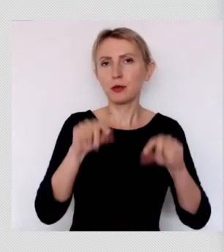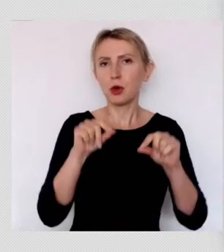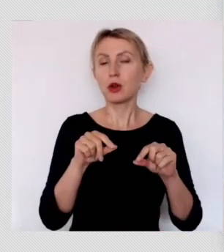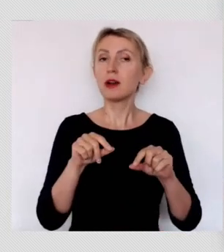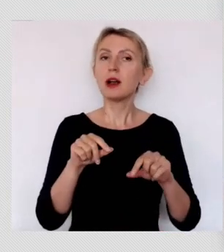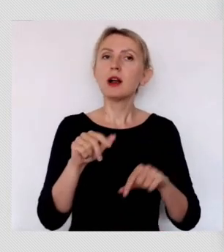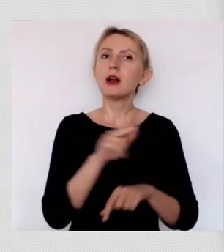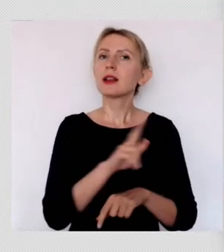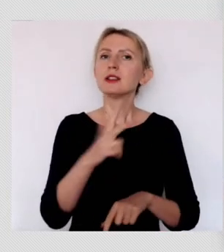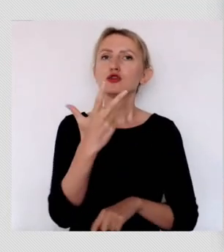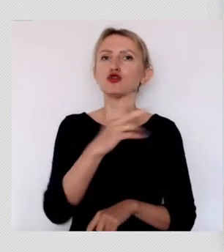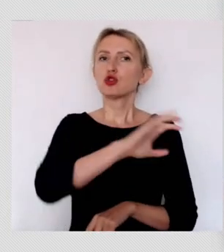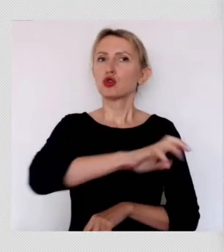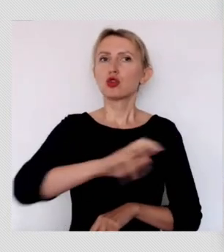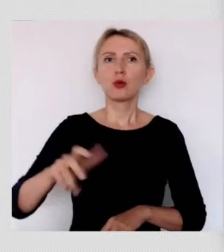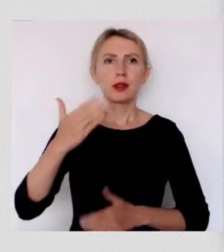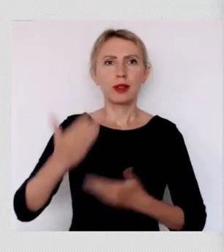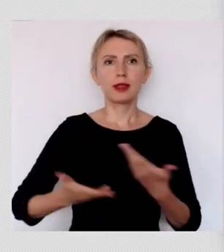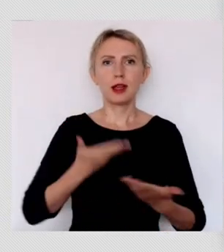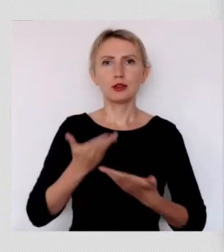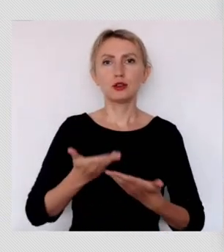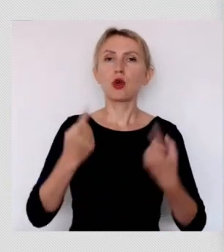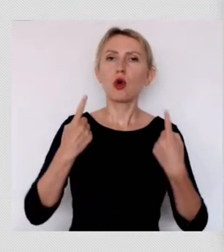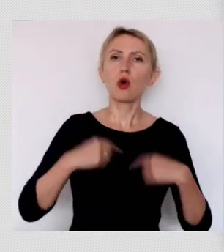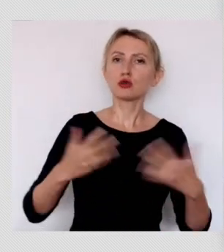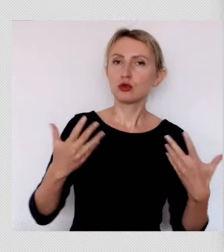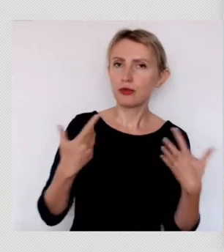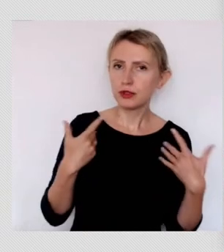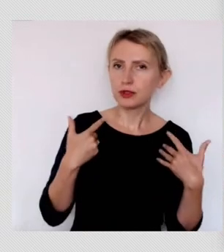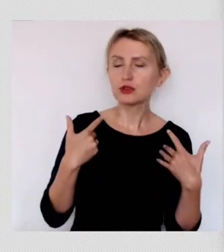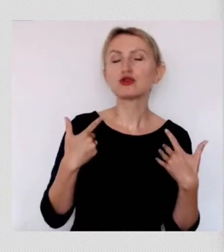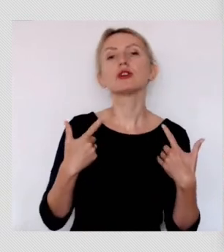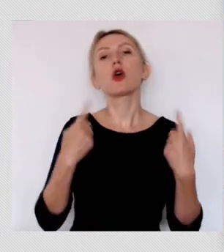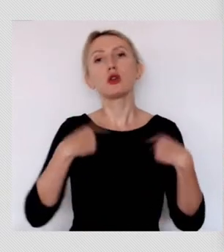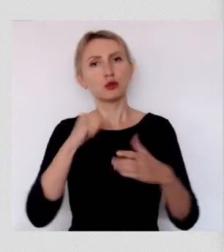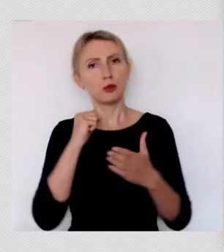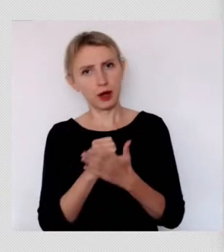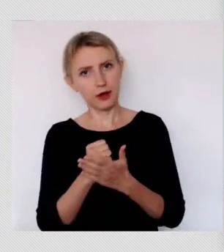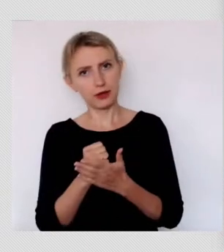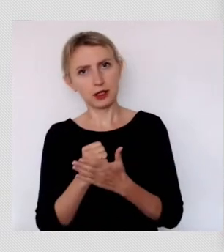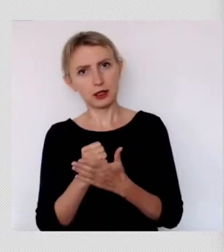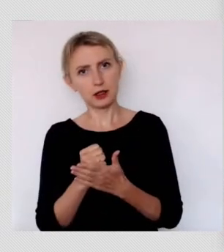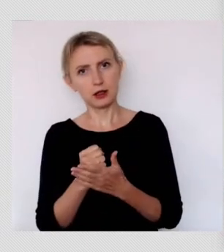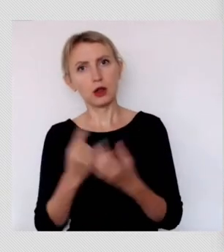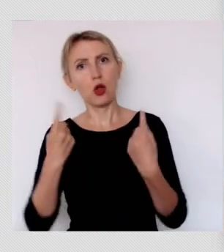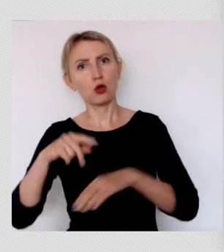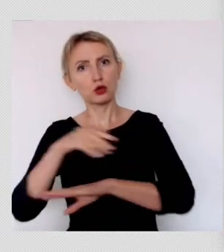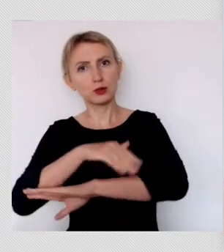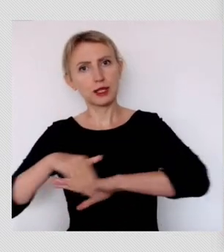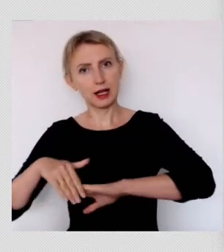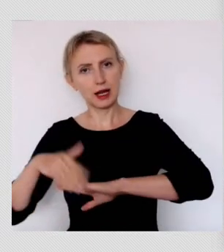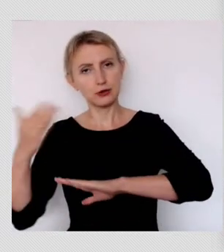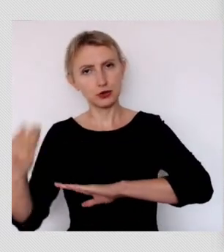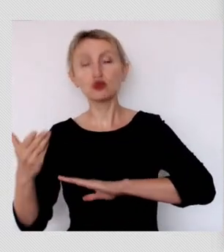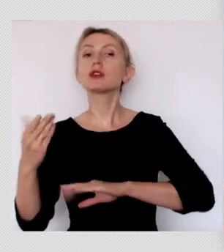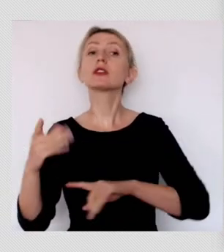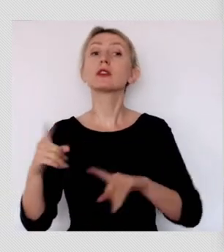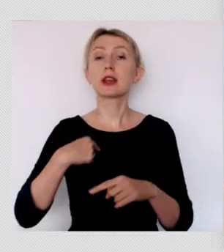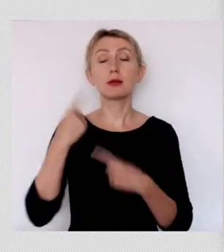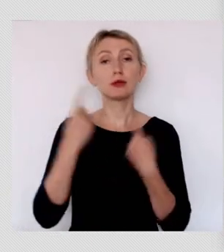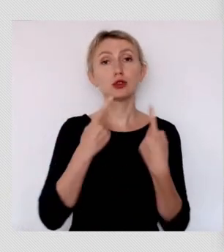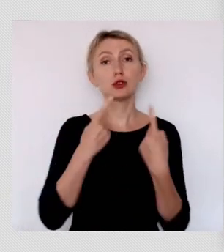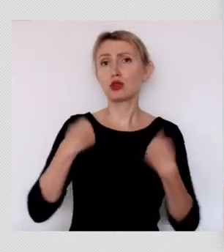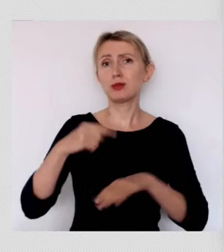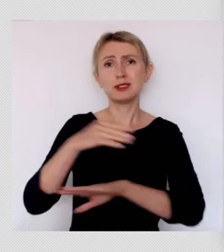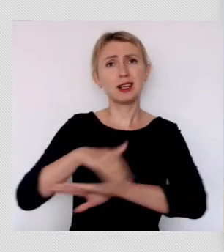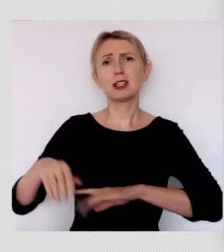wszystkich trzech grup darczyńców, i od osób fizycznych, i od osób prawnych, i od osób zagranicznych. Zresztą moim zdaniem w ogóle osoby